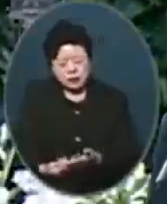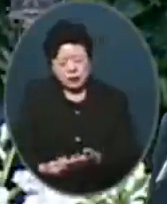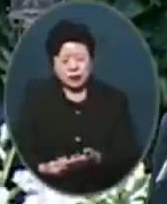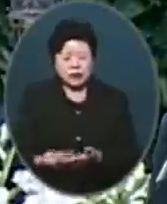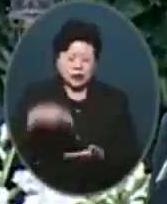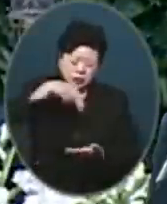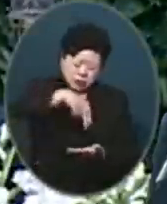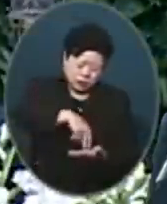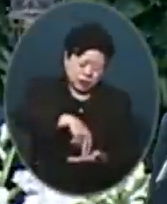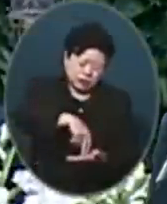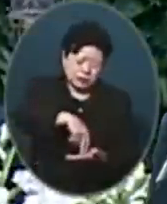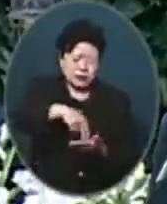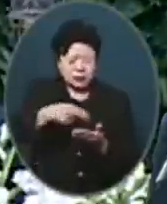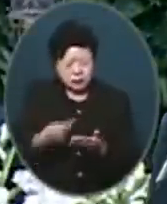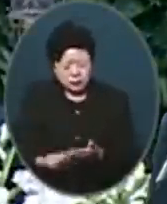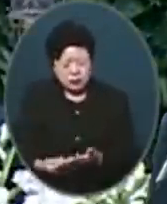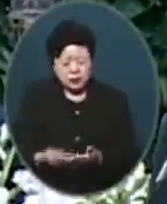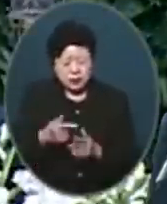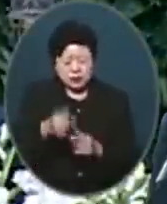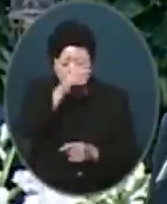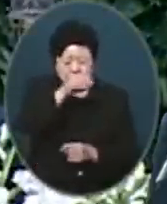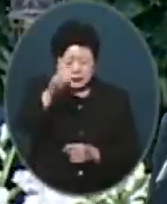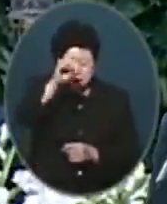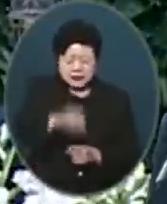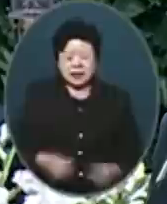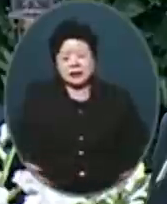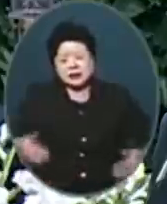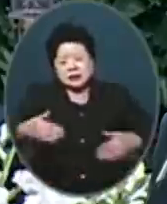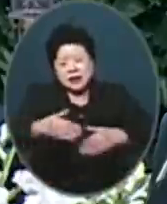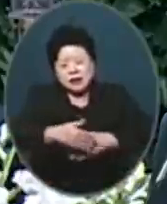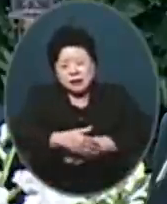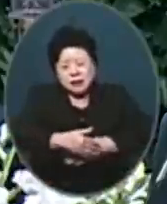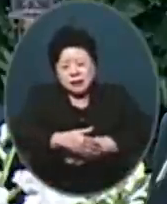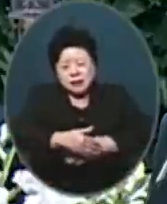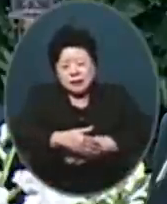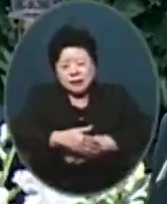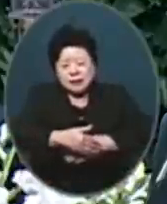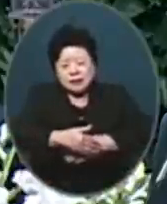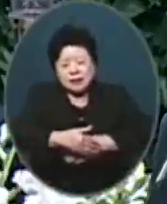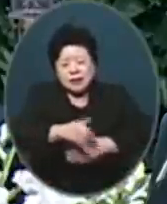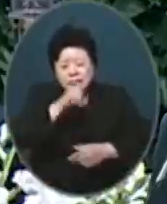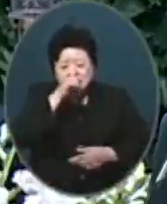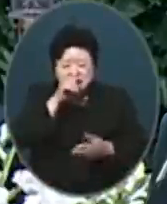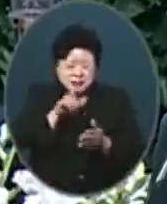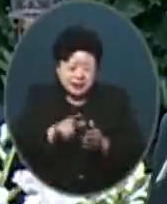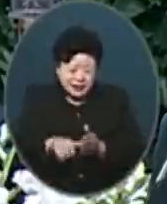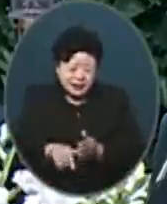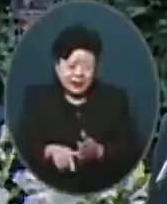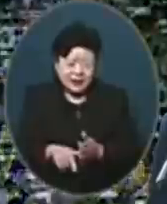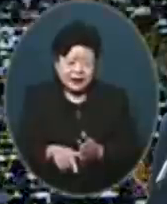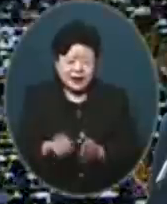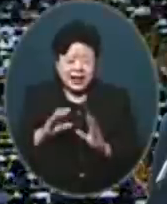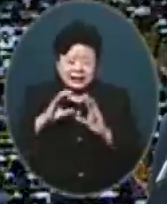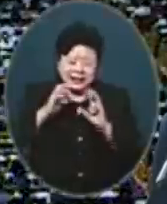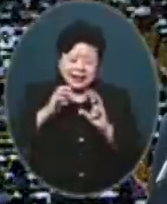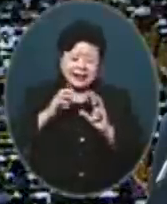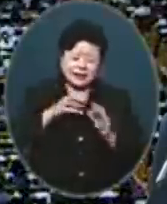넘어졌다를 끊임없이 하더라도 예수님 십자가를 가슴에 끌어안고 있으면